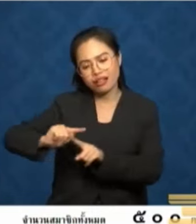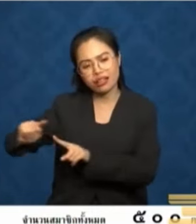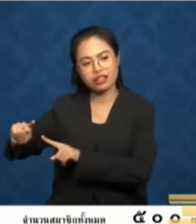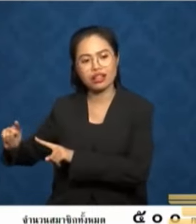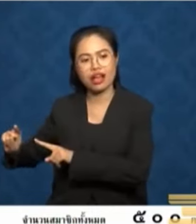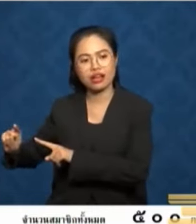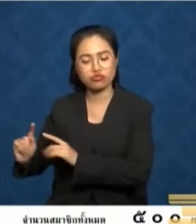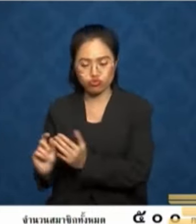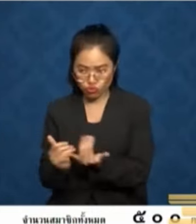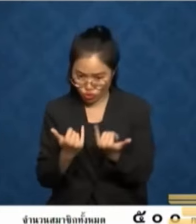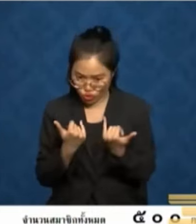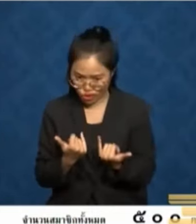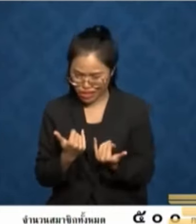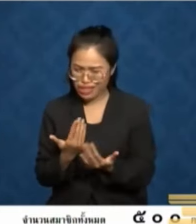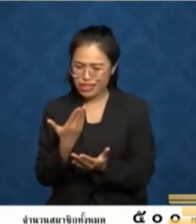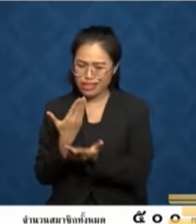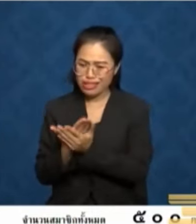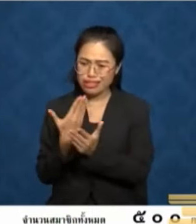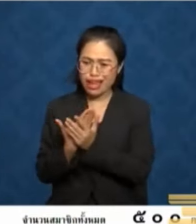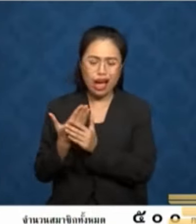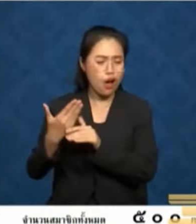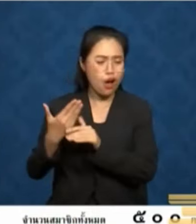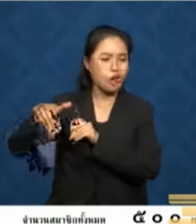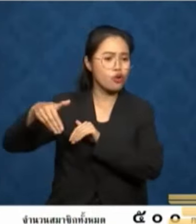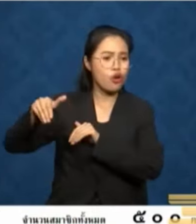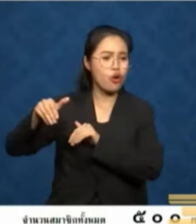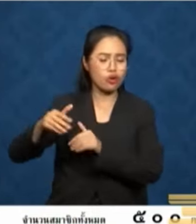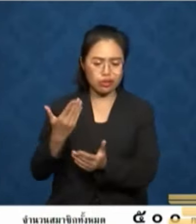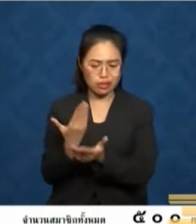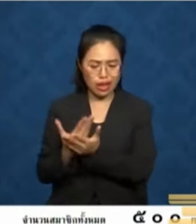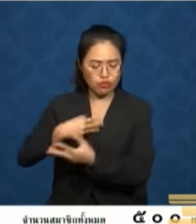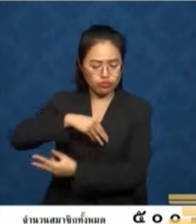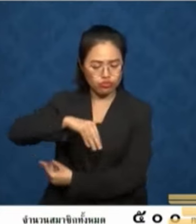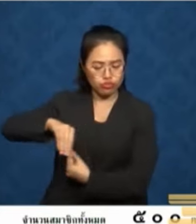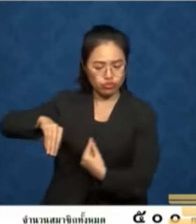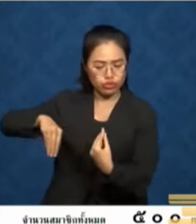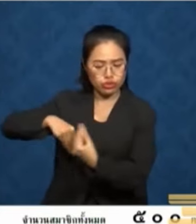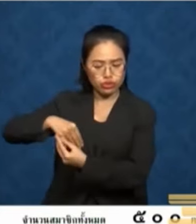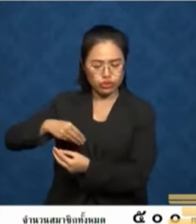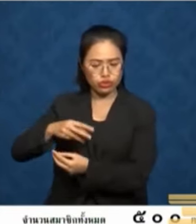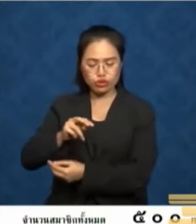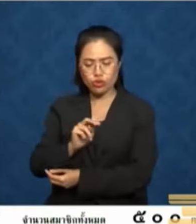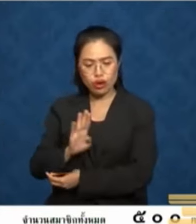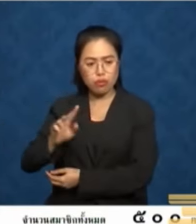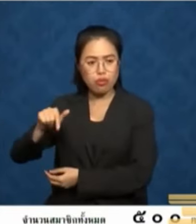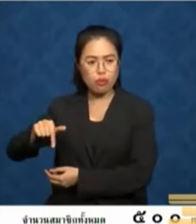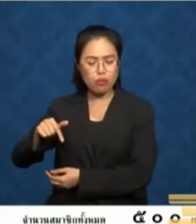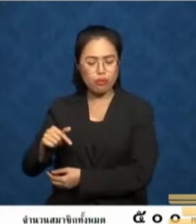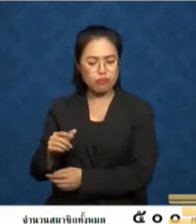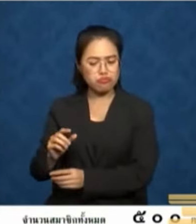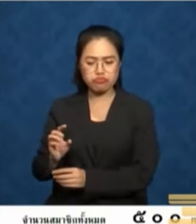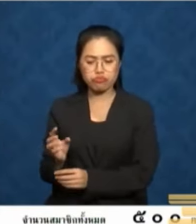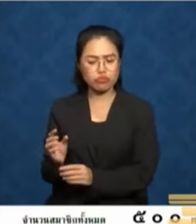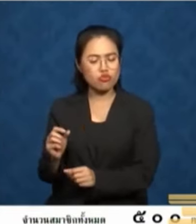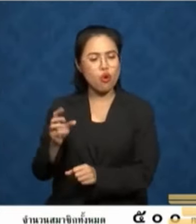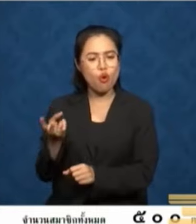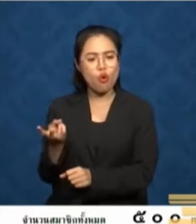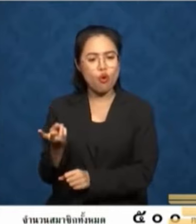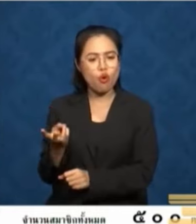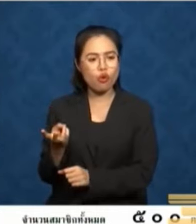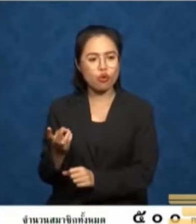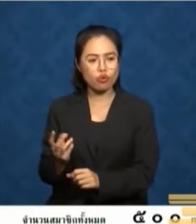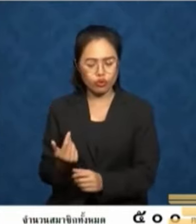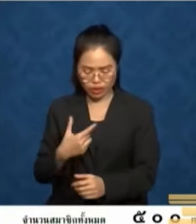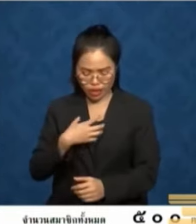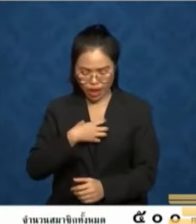จนกระทั่งวันนี้เงินออกไปนอกระบบหมดเงินที่จะมาอัดฉีดหมุนเวียนอยู่ในระบอบเหายไปสิ่งนี้ผมขอเรียนท่านประธาน